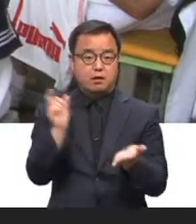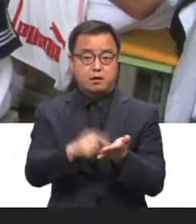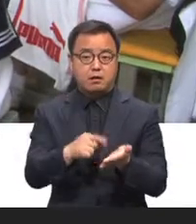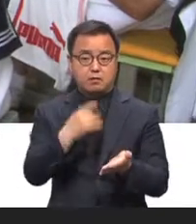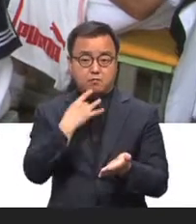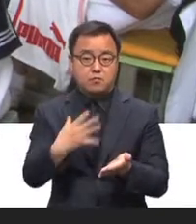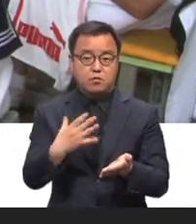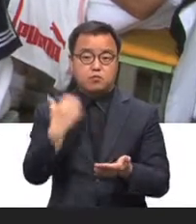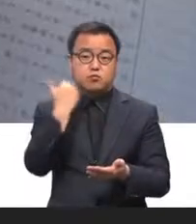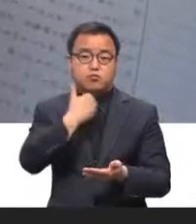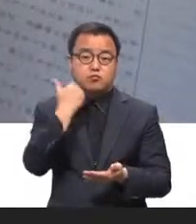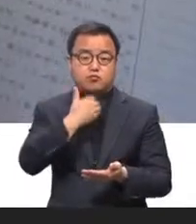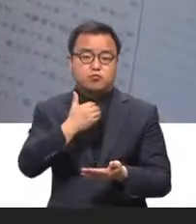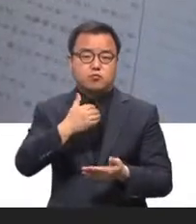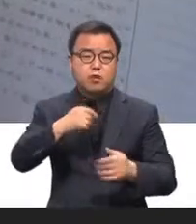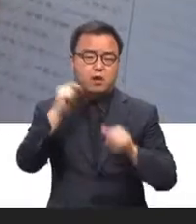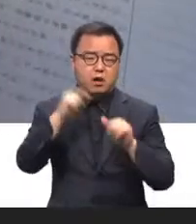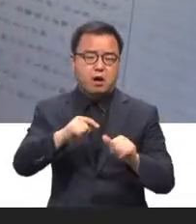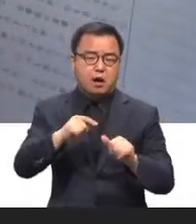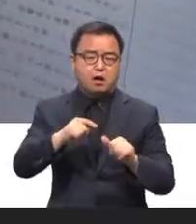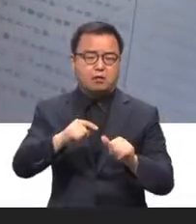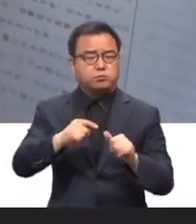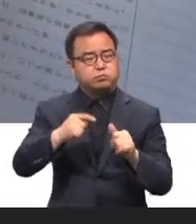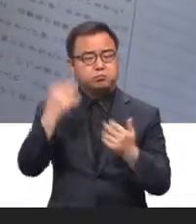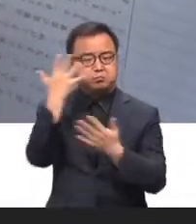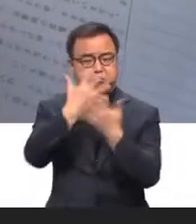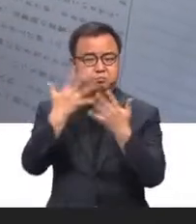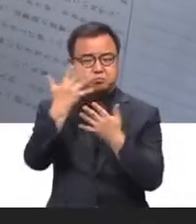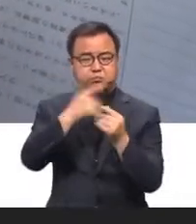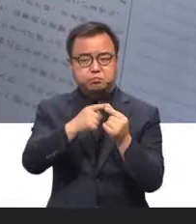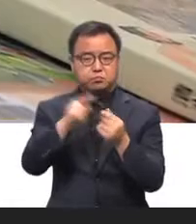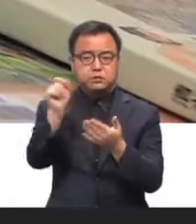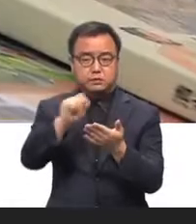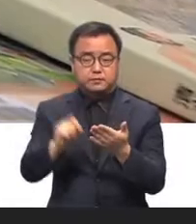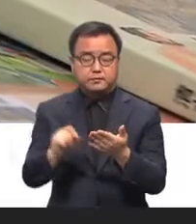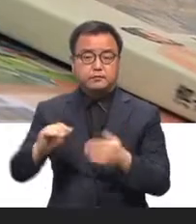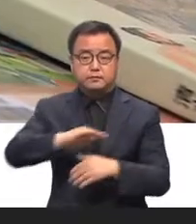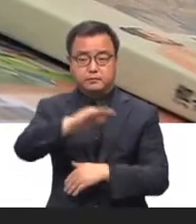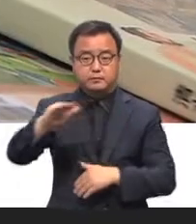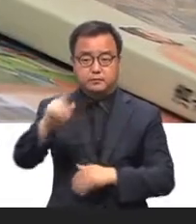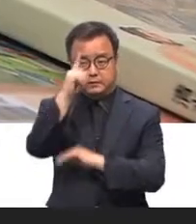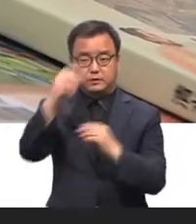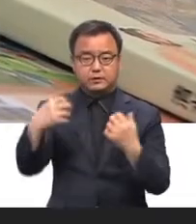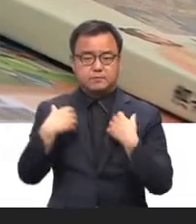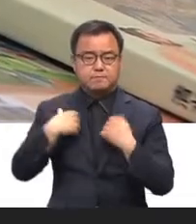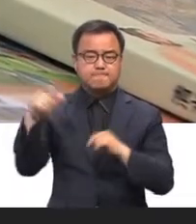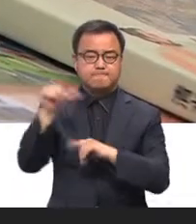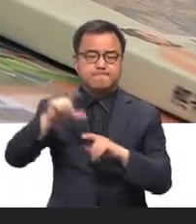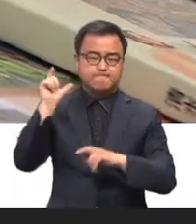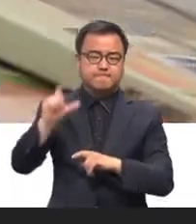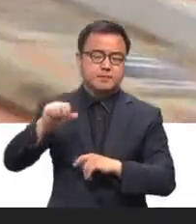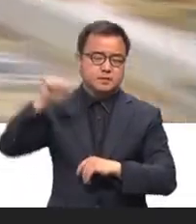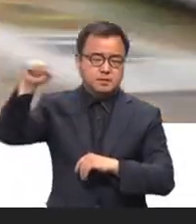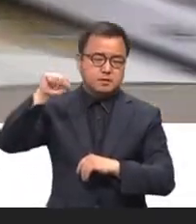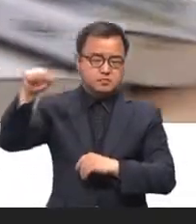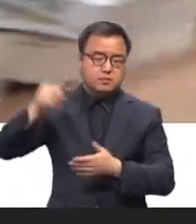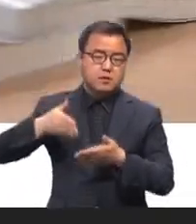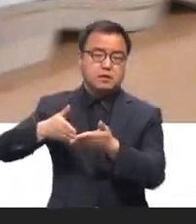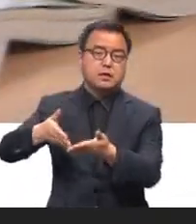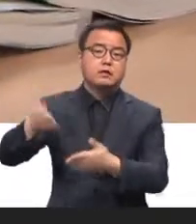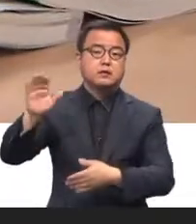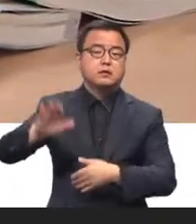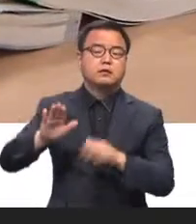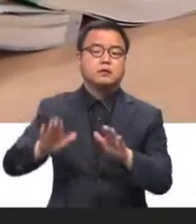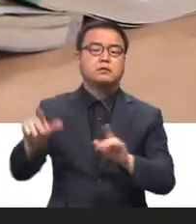누구인지를 밝히지 않아서 모호한 표현이 있었습니다 예 대해서 뭐 우리 정부가 엄중 항의 를 했는데요 이에 대해서